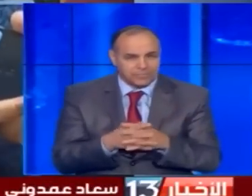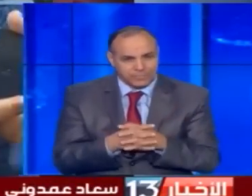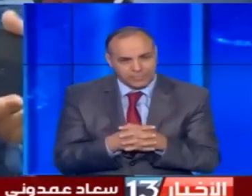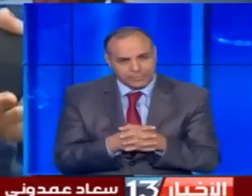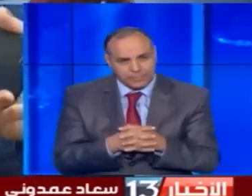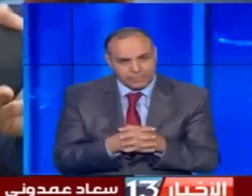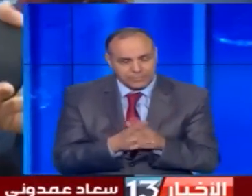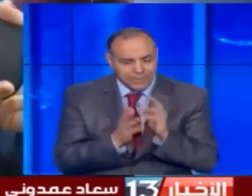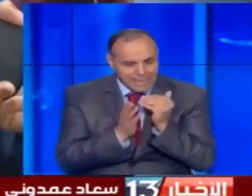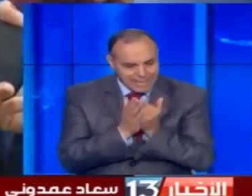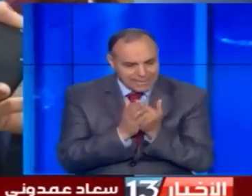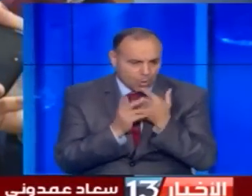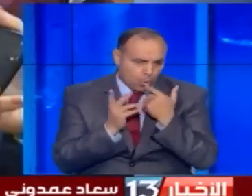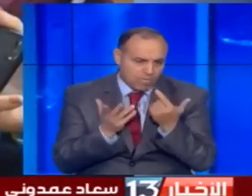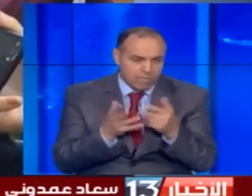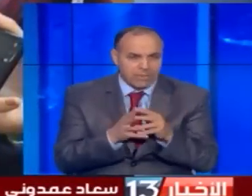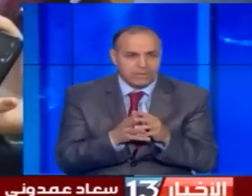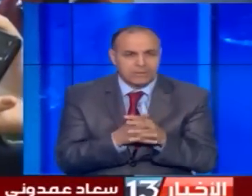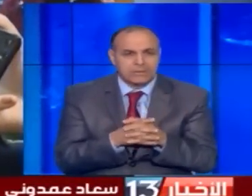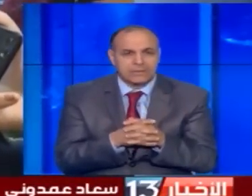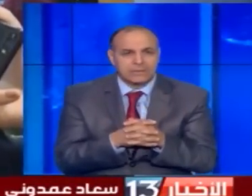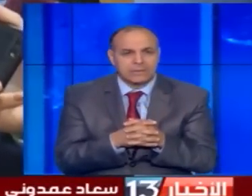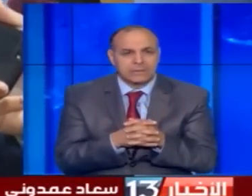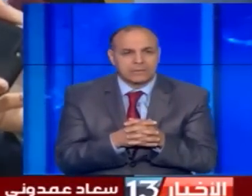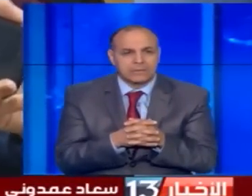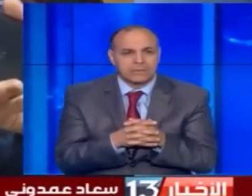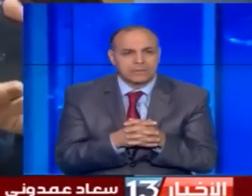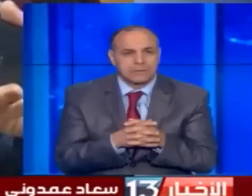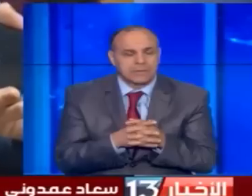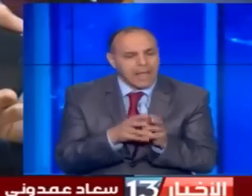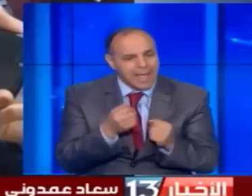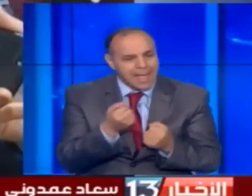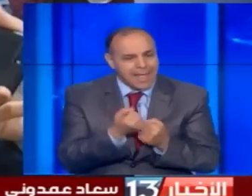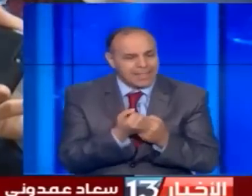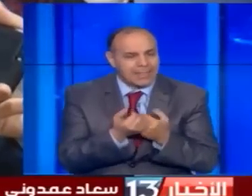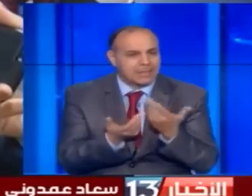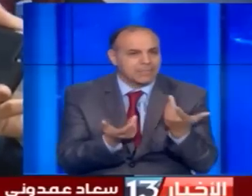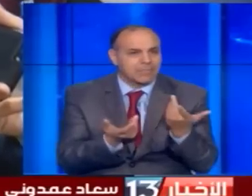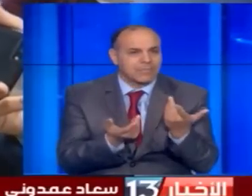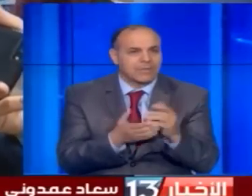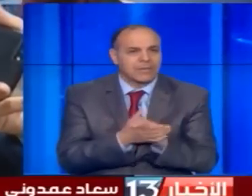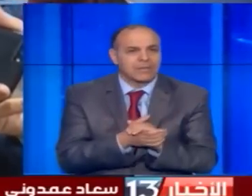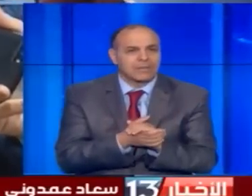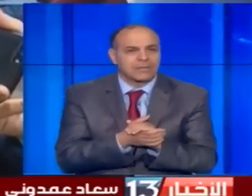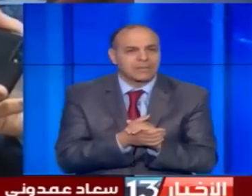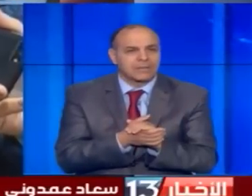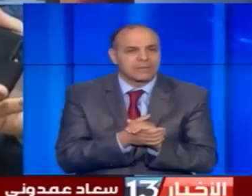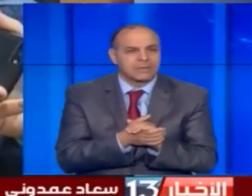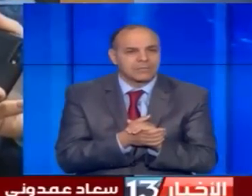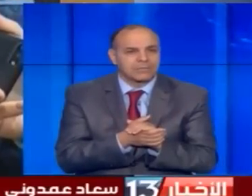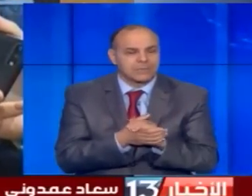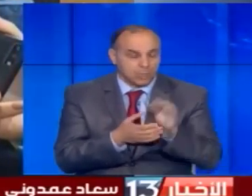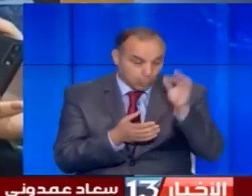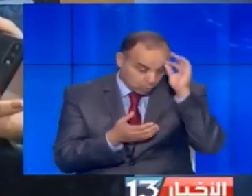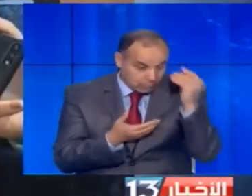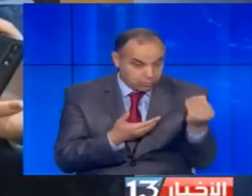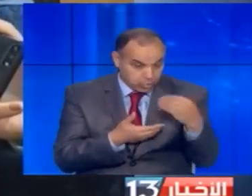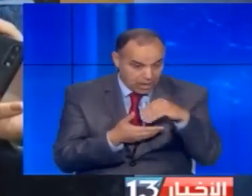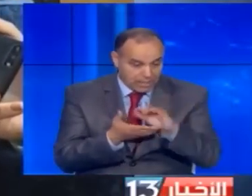على الاقتصادية بالطبيعة فما النفع اللي يجي للدخل القومي الدخل الوطني،